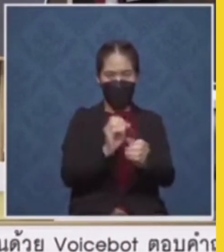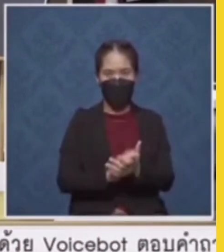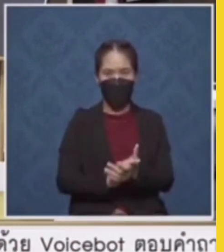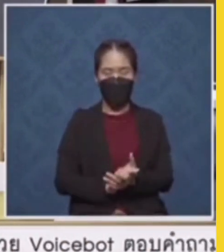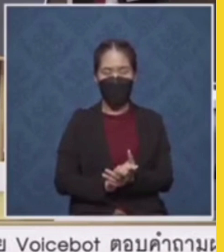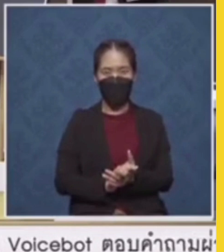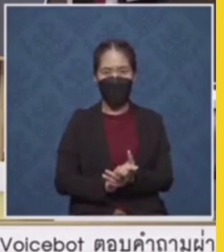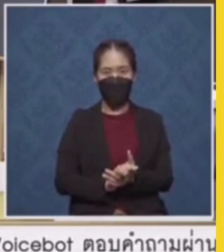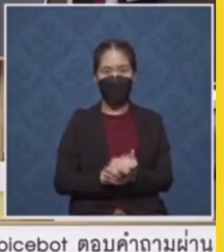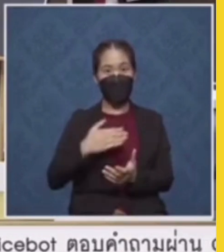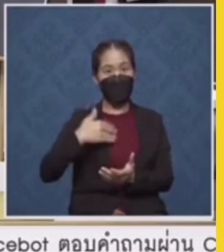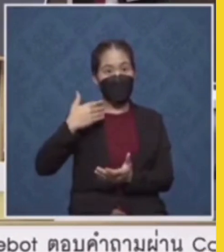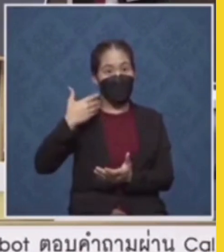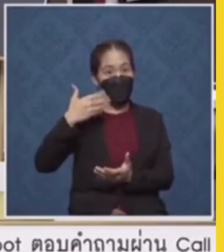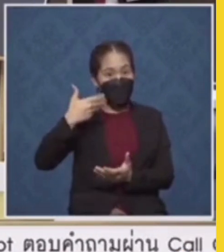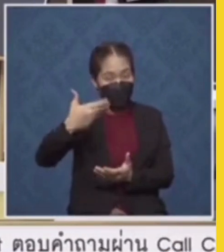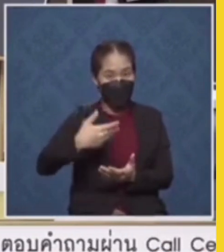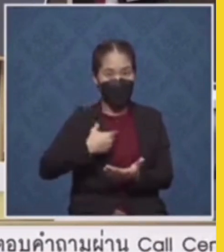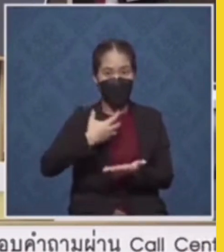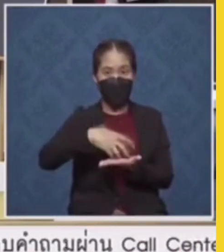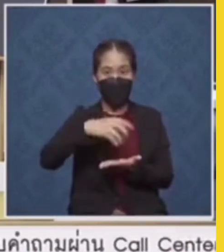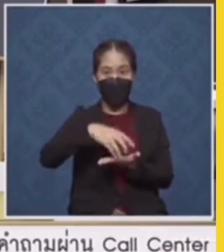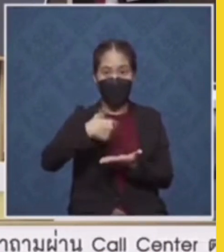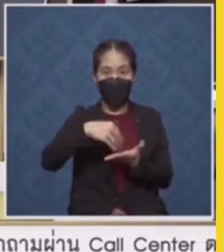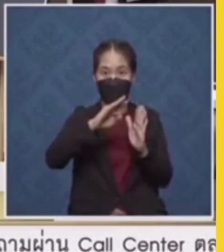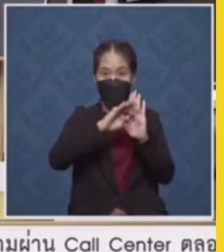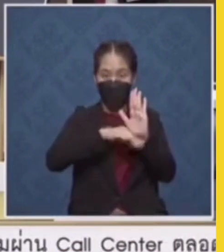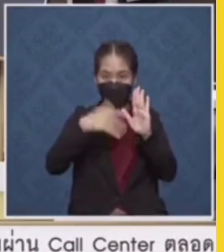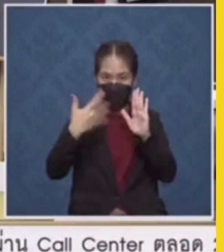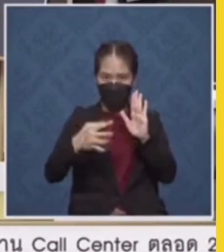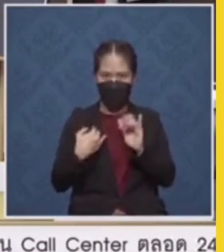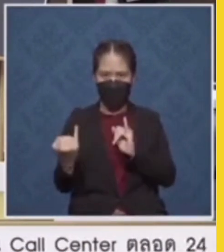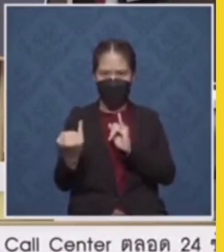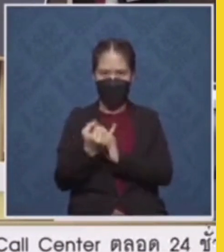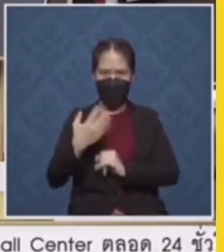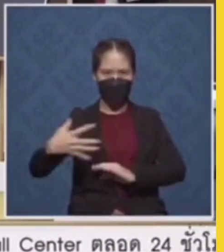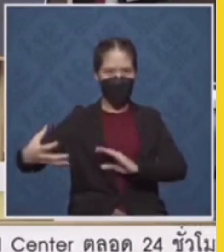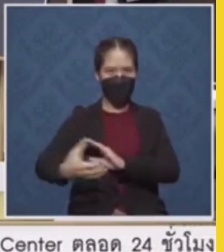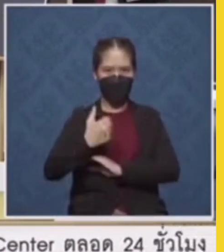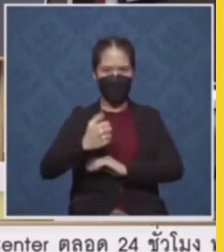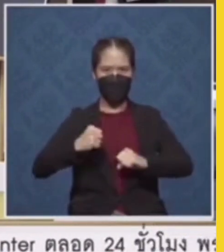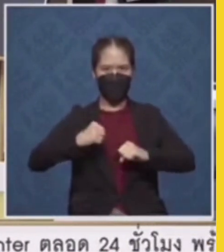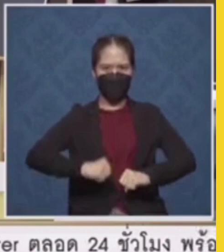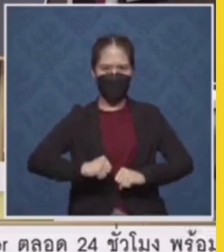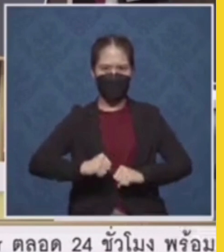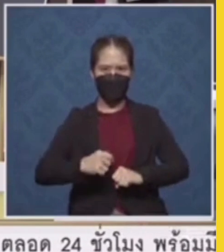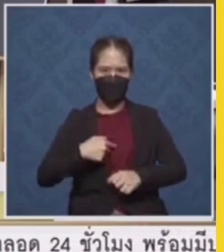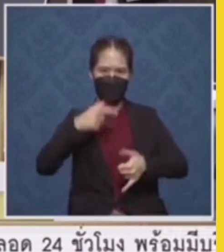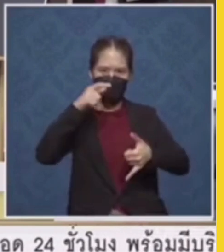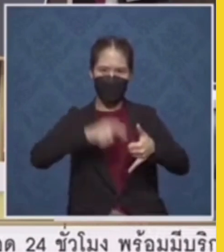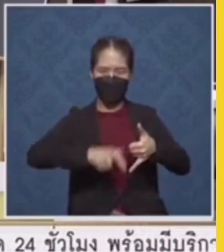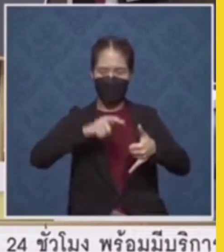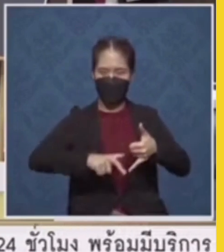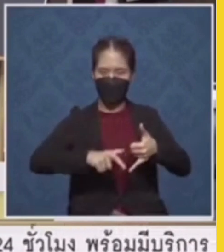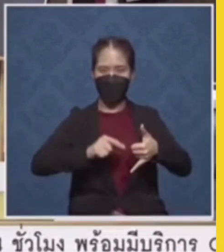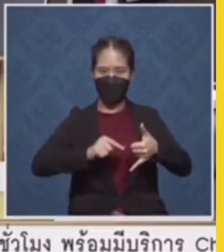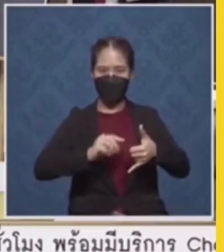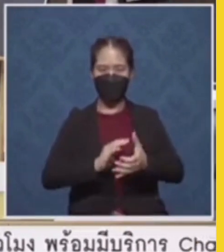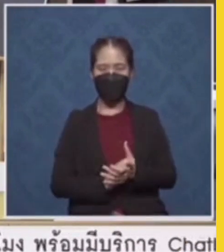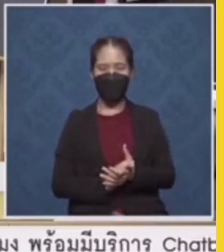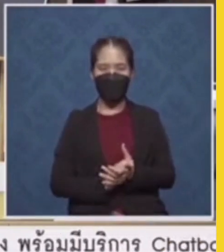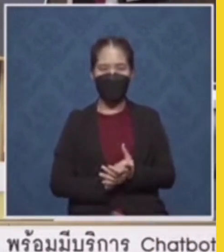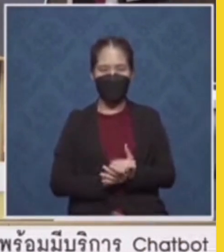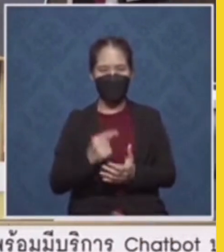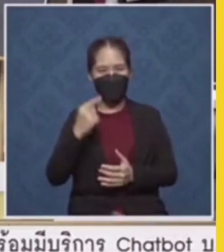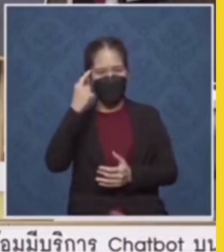และจากที่ก่าวมาแล้วว่เป็นคนที่โอหังเสบตดการใช้อำนาจจนอยู่ในภาวะของคนโอหังขลอำนาจไม่อยู่ใฐานะท